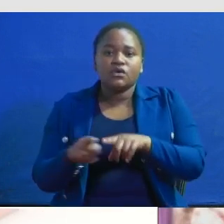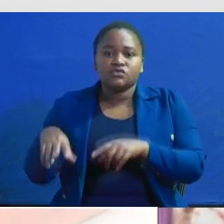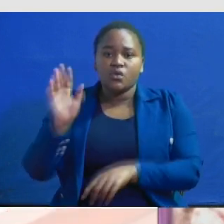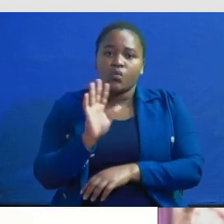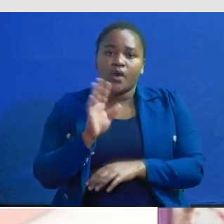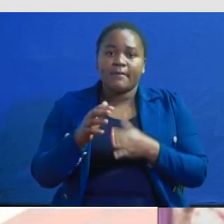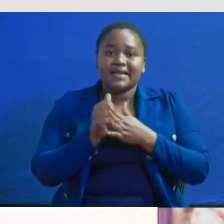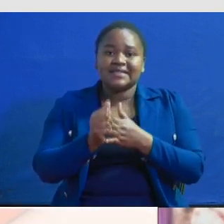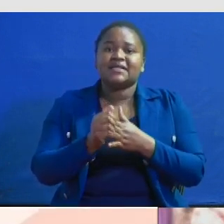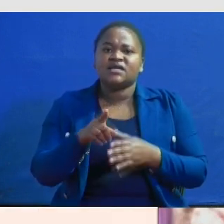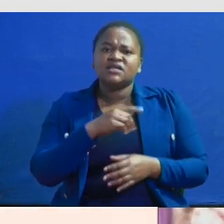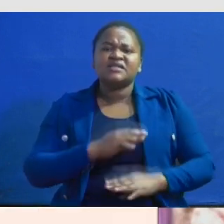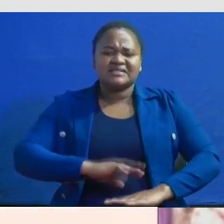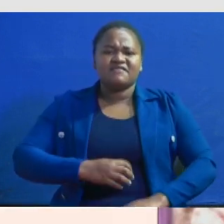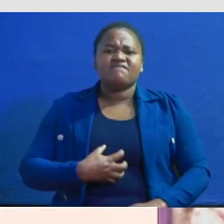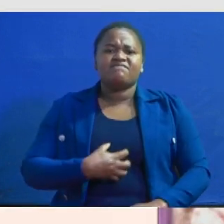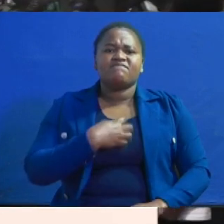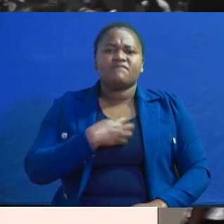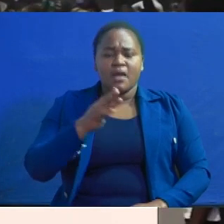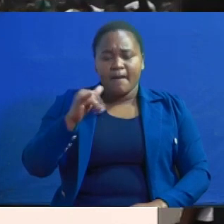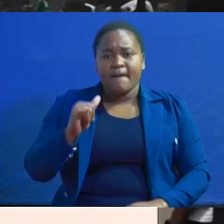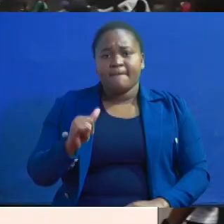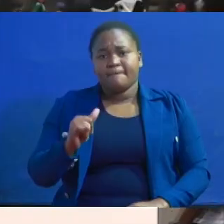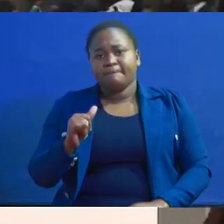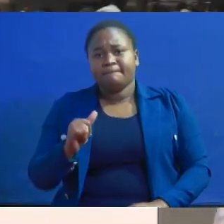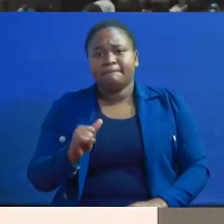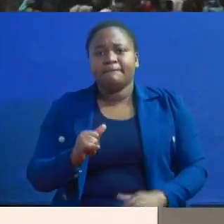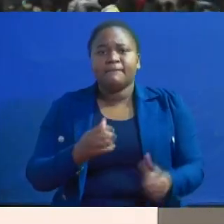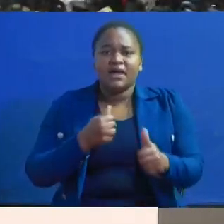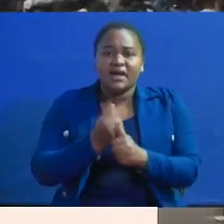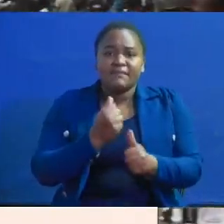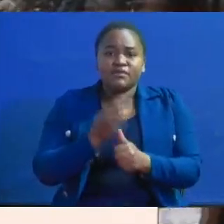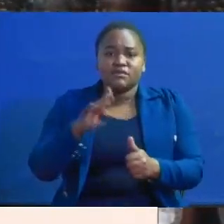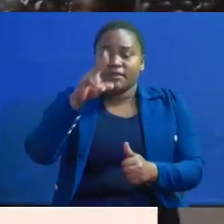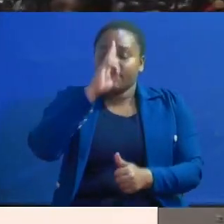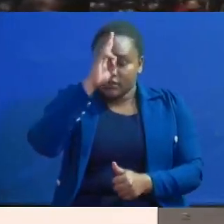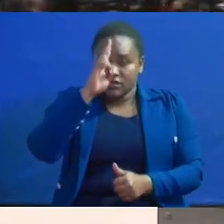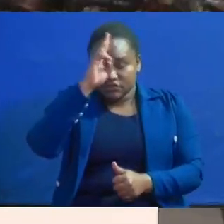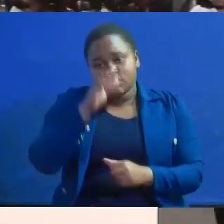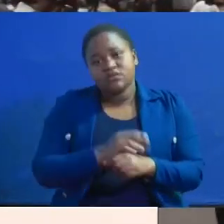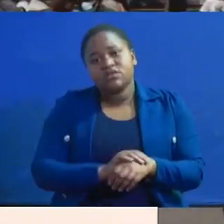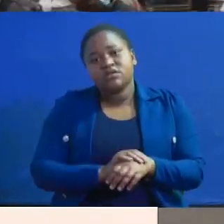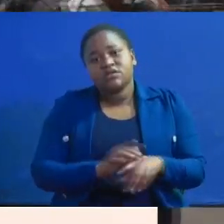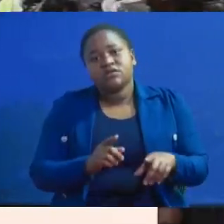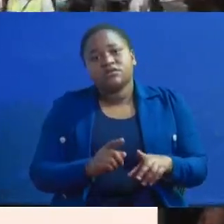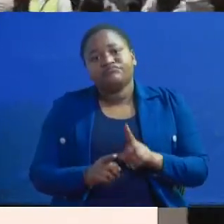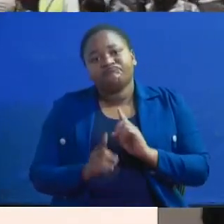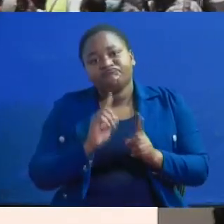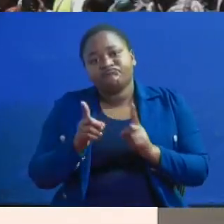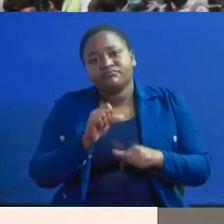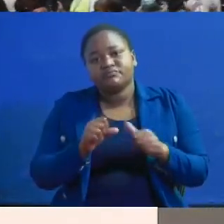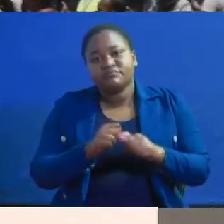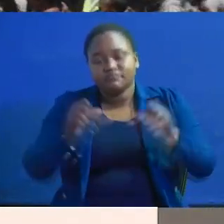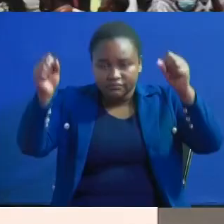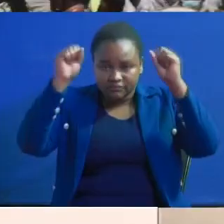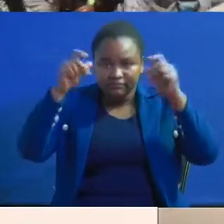pia ameonekana kugadhabishwa na ukatili wa polisi wanapokabiliana na waandamanaji, akisisitiza kwamba maandamano